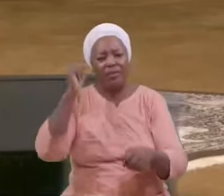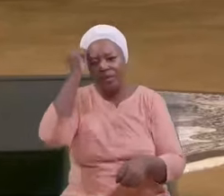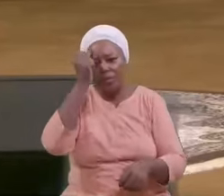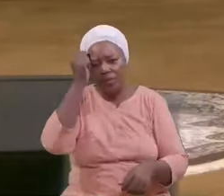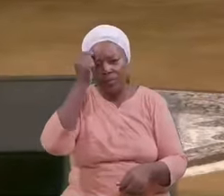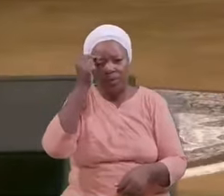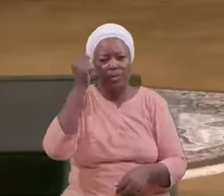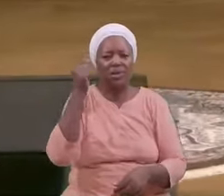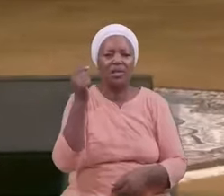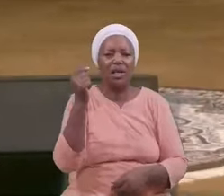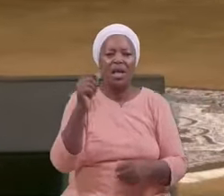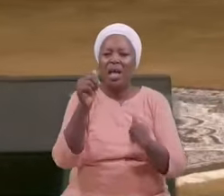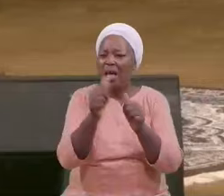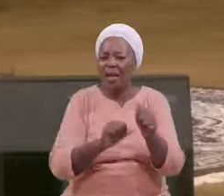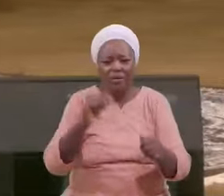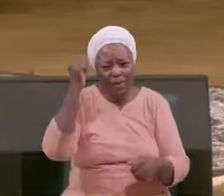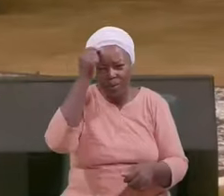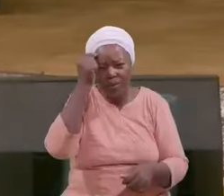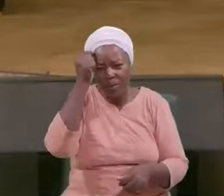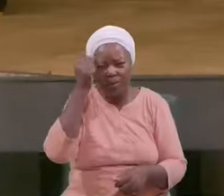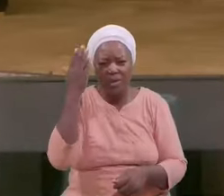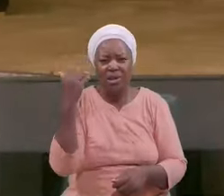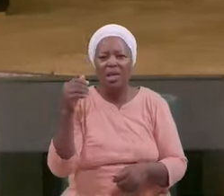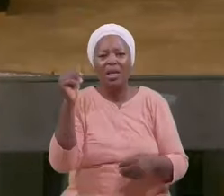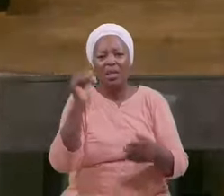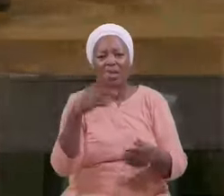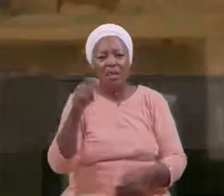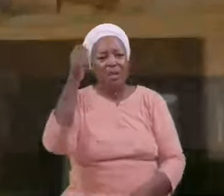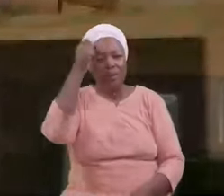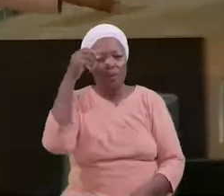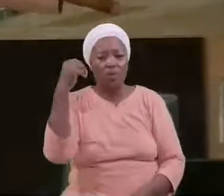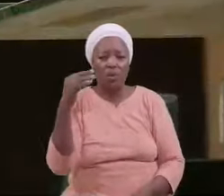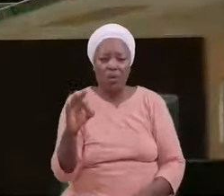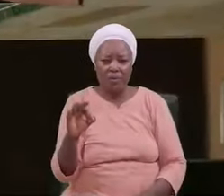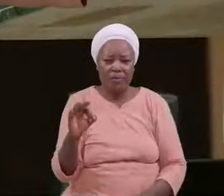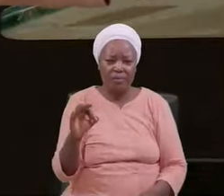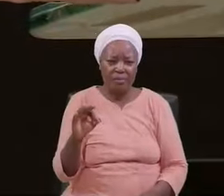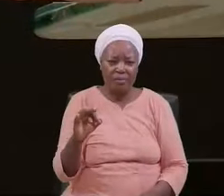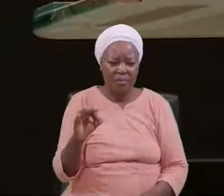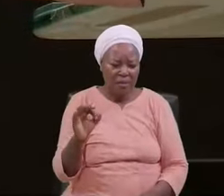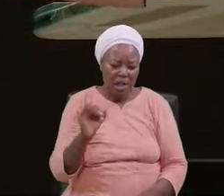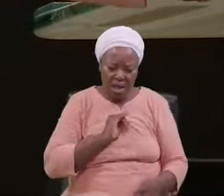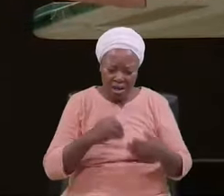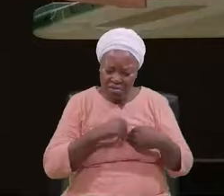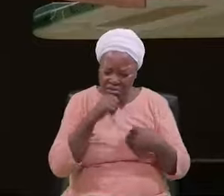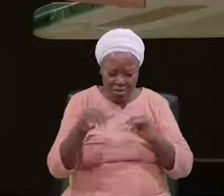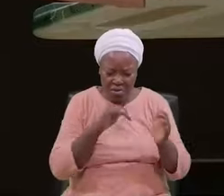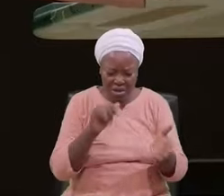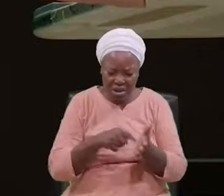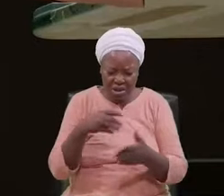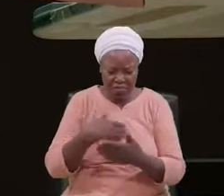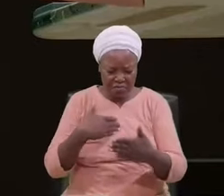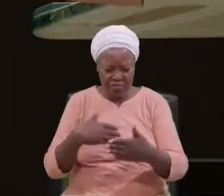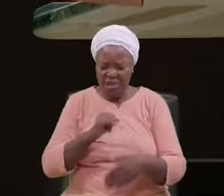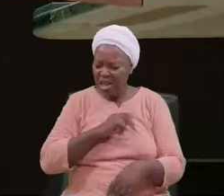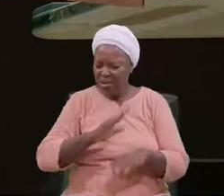captive, toute pensée captive, la pensée de dire comme je n'ai jamais fait ça, je ne crois